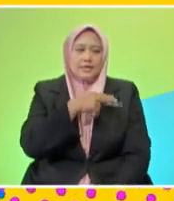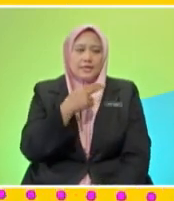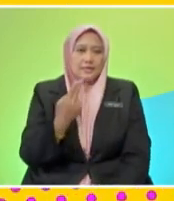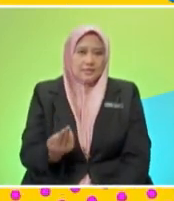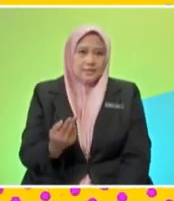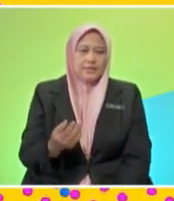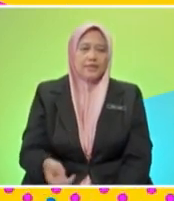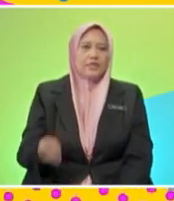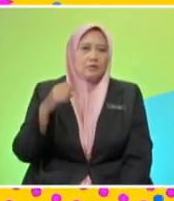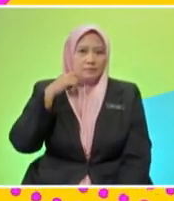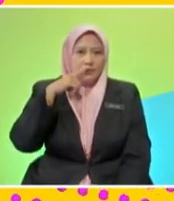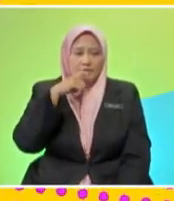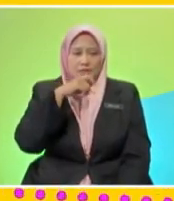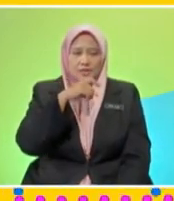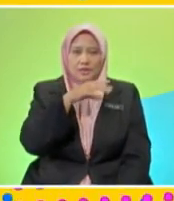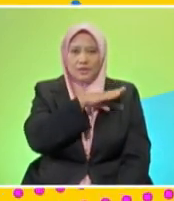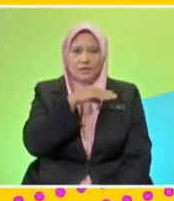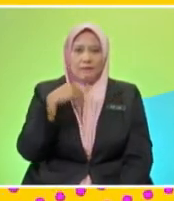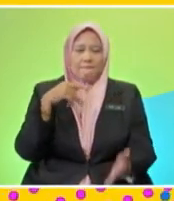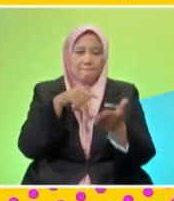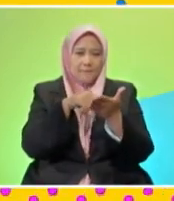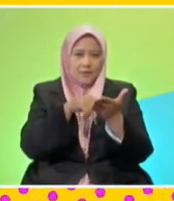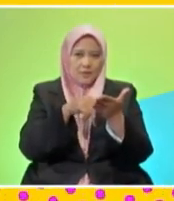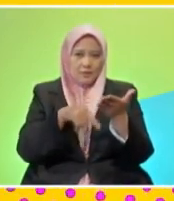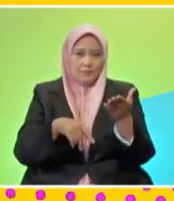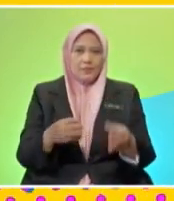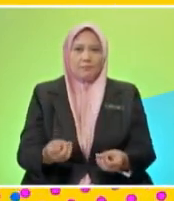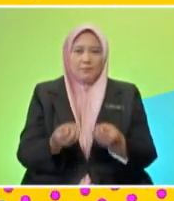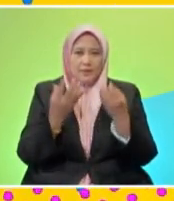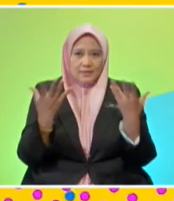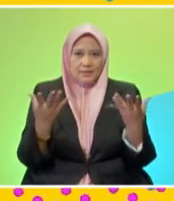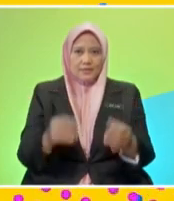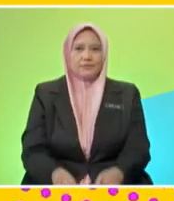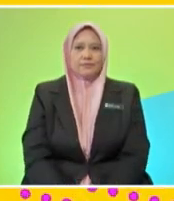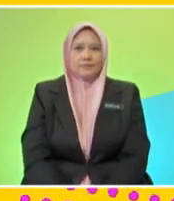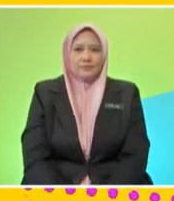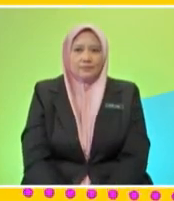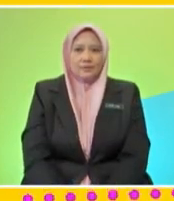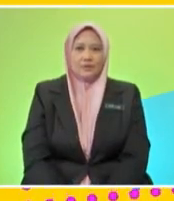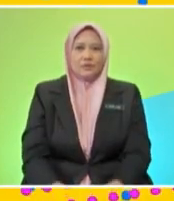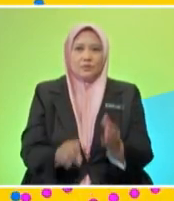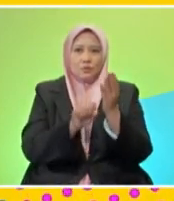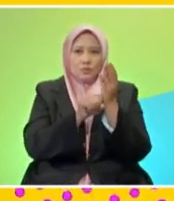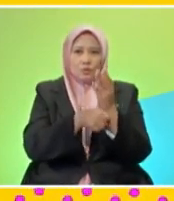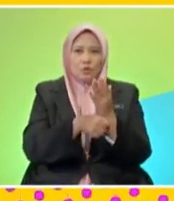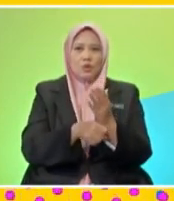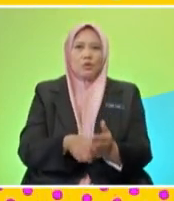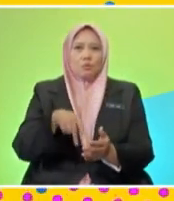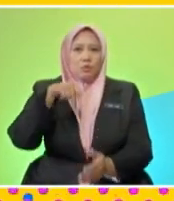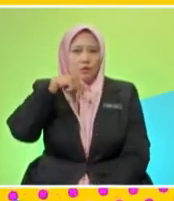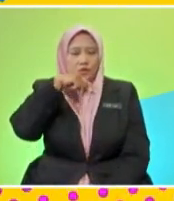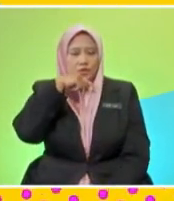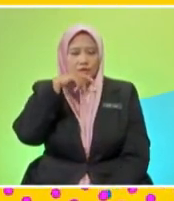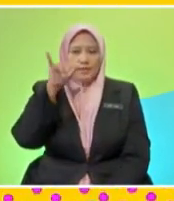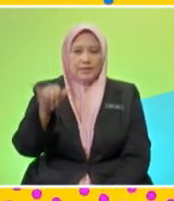Makan secara sederhana sumber protein dan sedikit sahaja makanan tambahan.